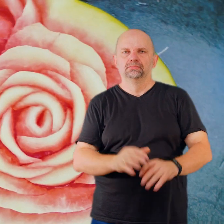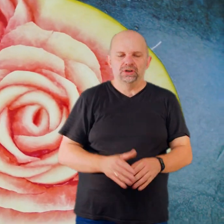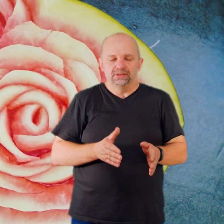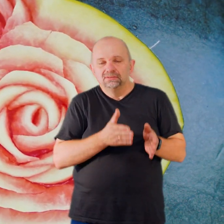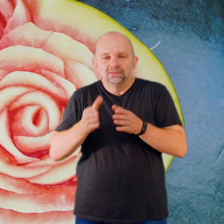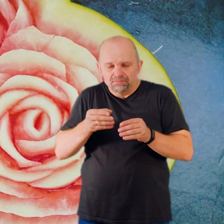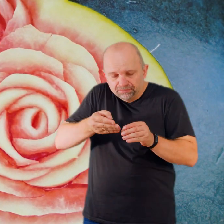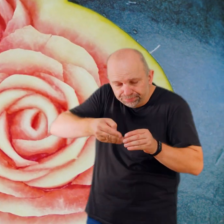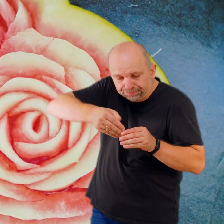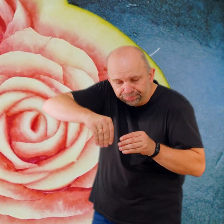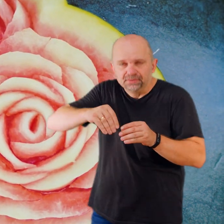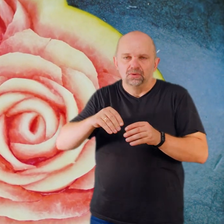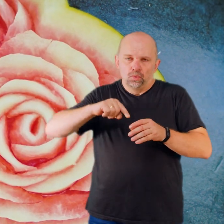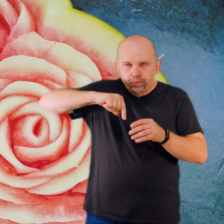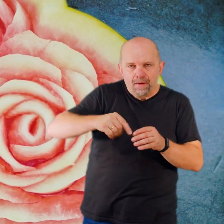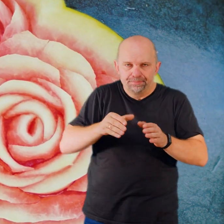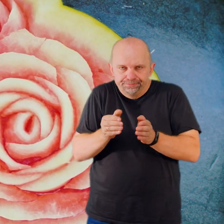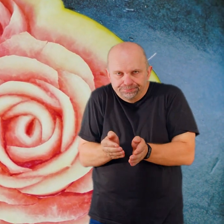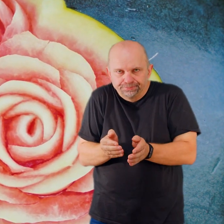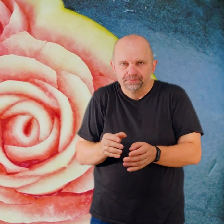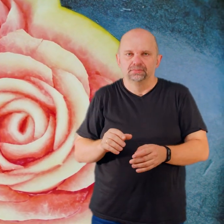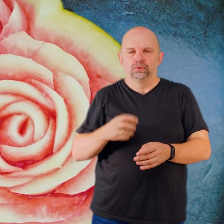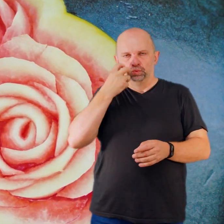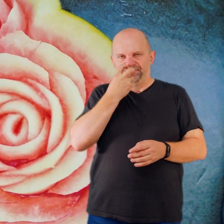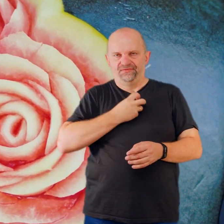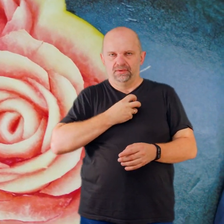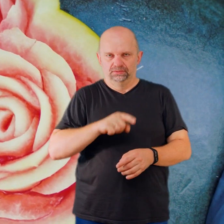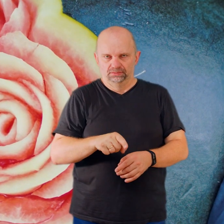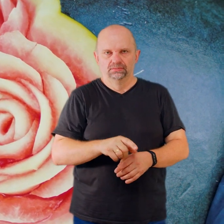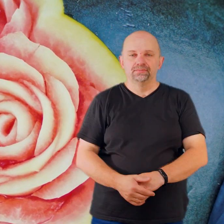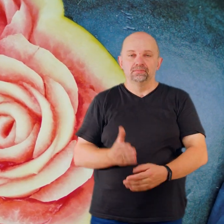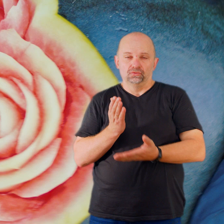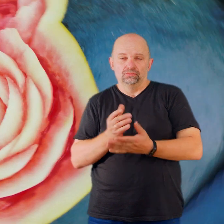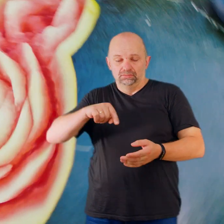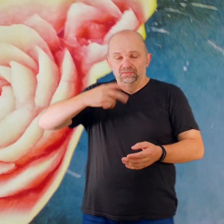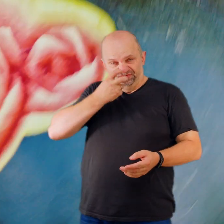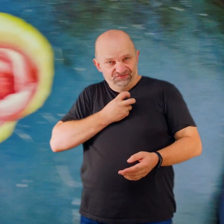i następnie robimy płateczki.